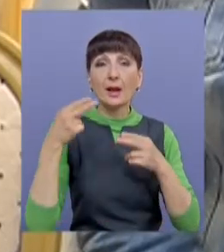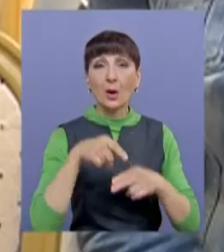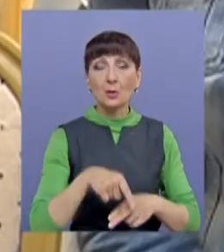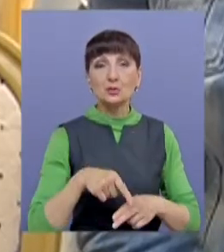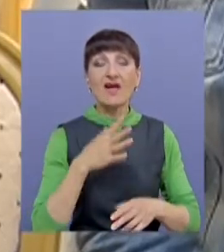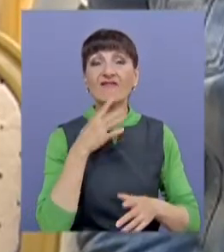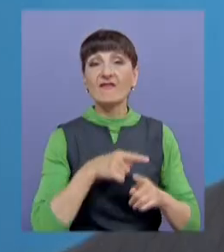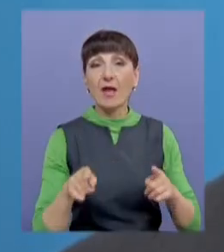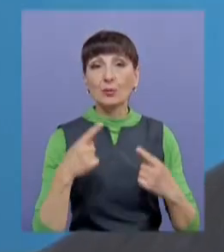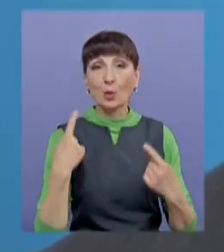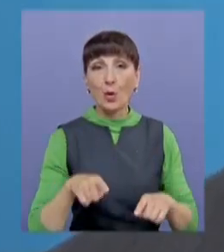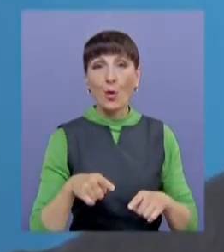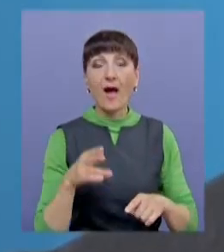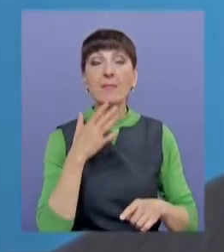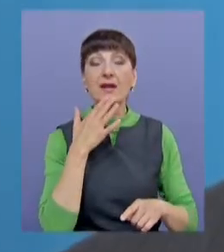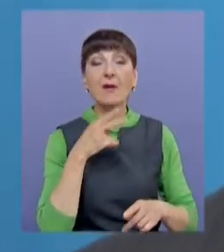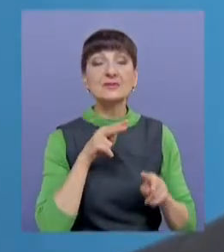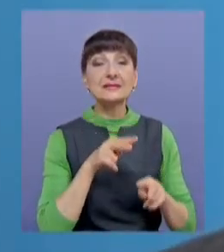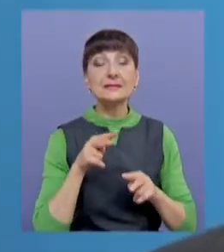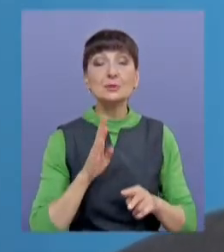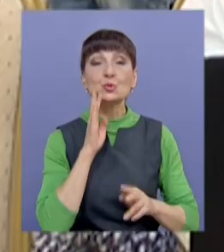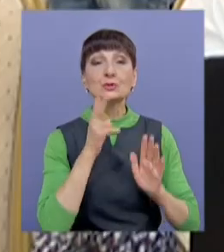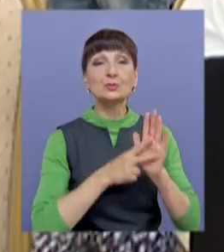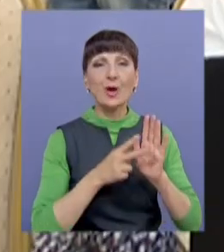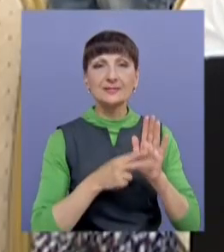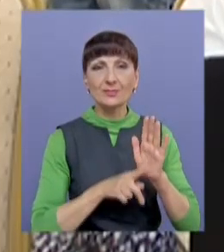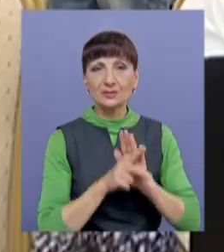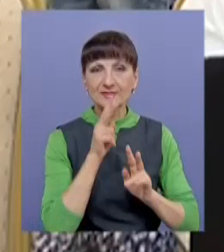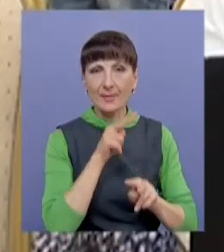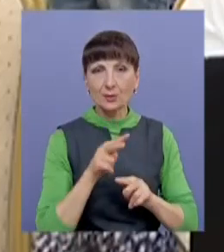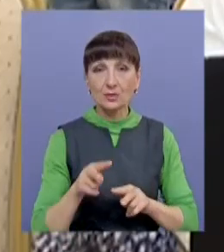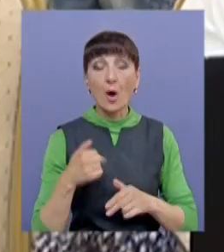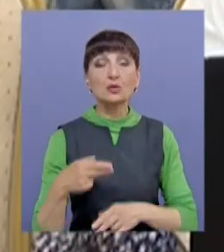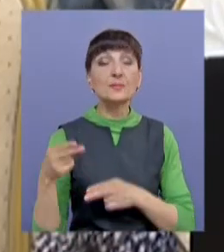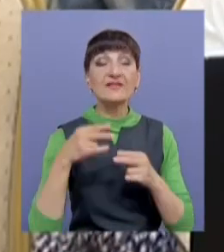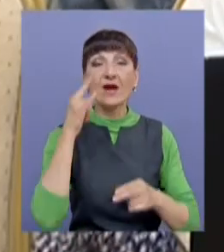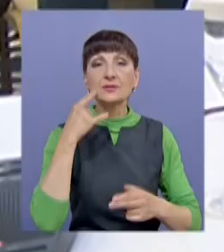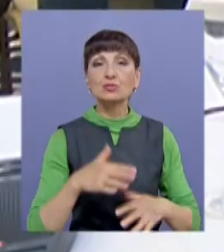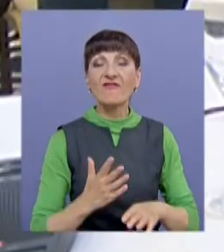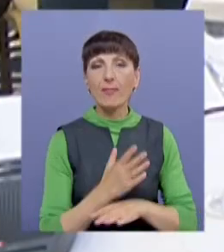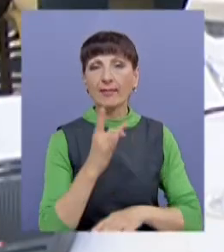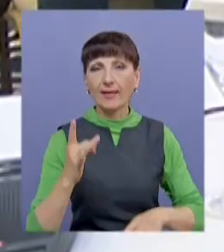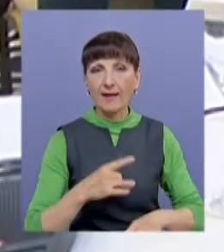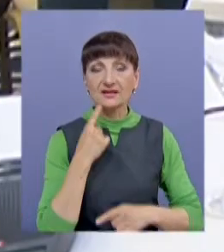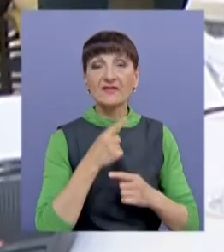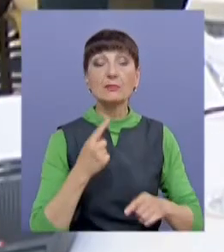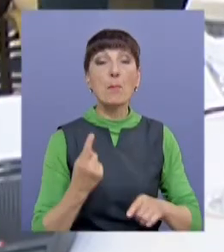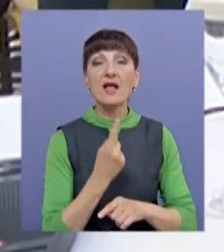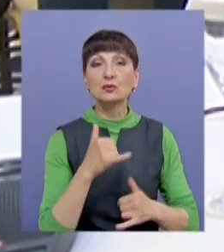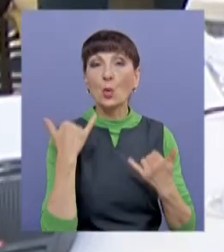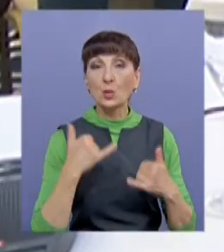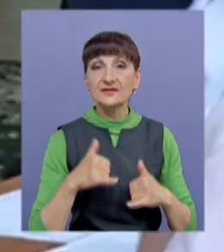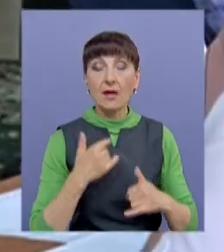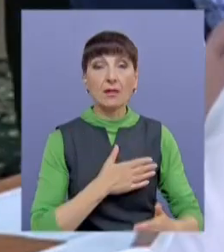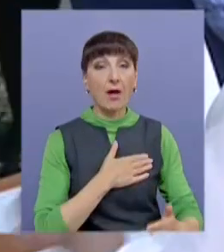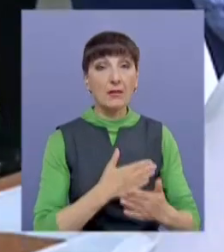американец Ричард Вайтс следил за выборами с 7 утра. В качестве наблюдателя он приезжает в Казахстан уже в пятый раз. Говорит, первое, что удивило –